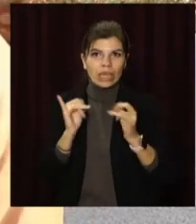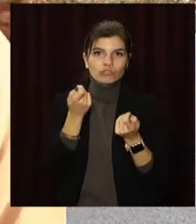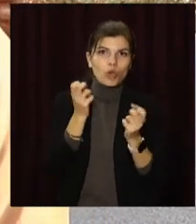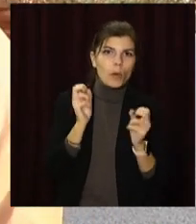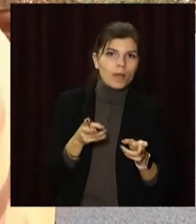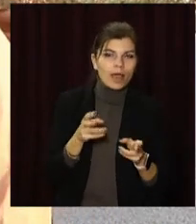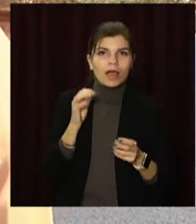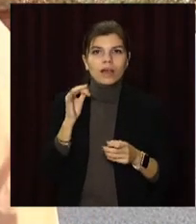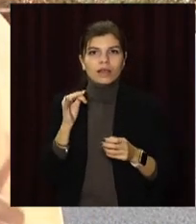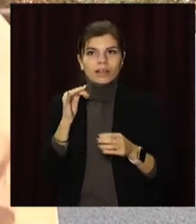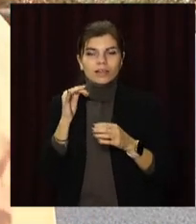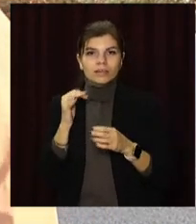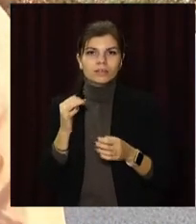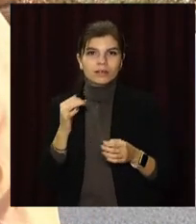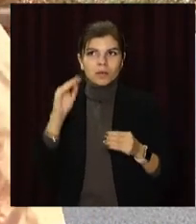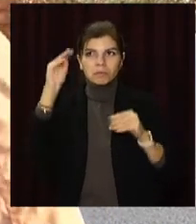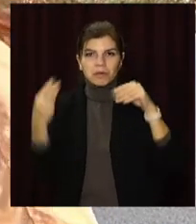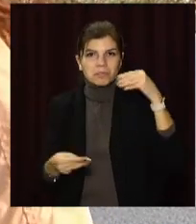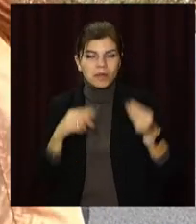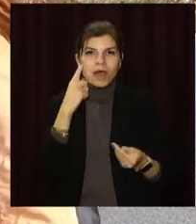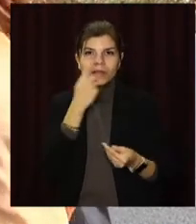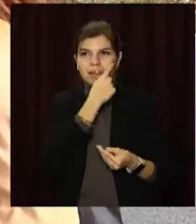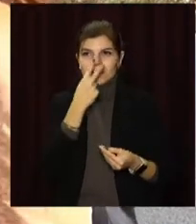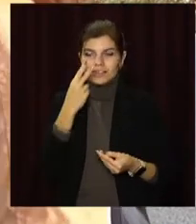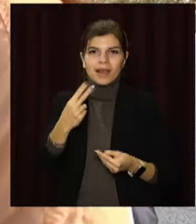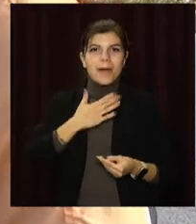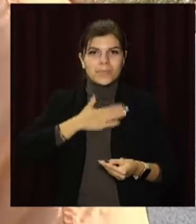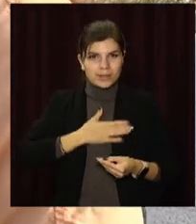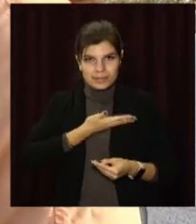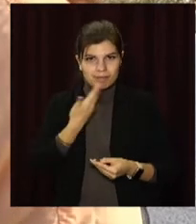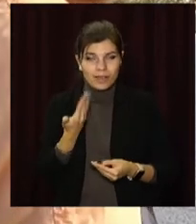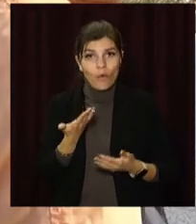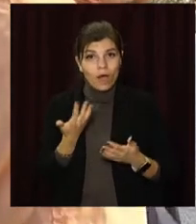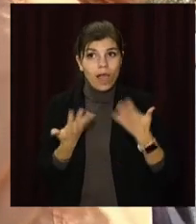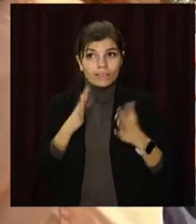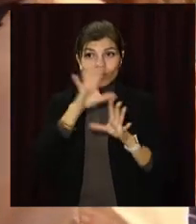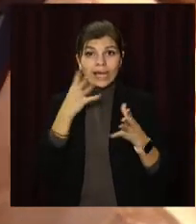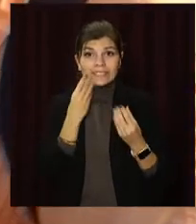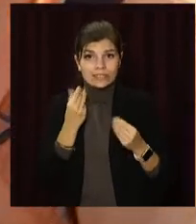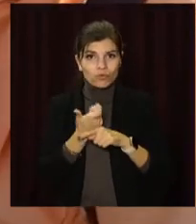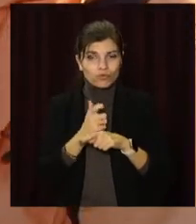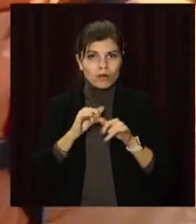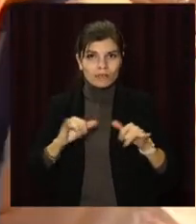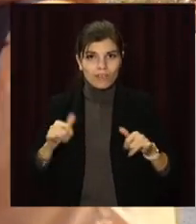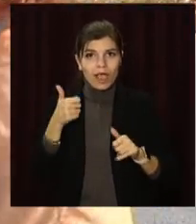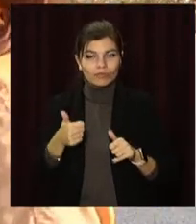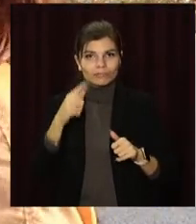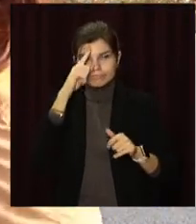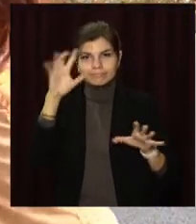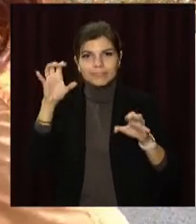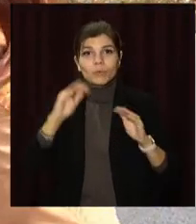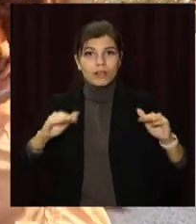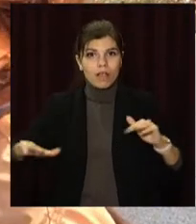і якби не радують ні глаз, ні душу. Це дуже добре для розвитку. Ми насправді дуже раді, тому що діток на